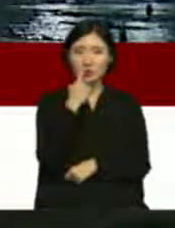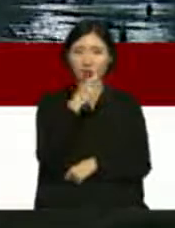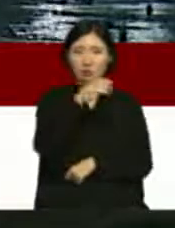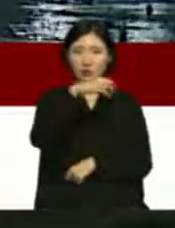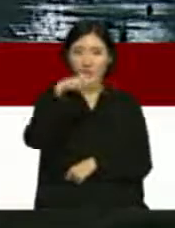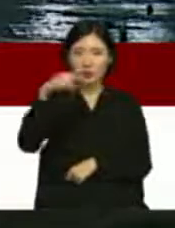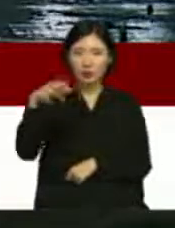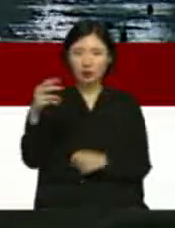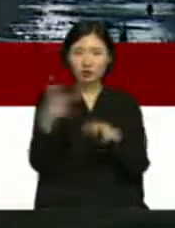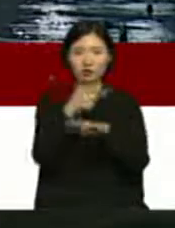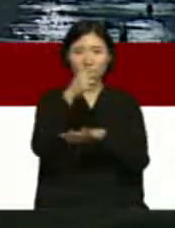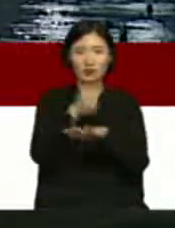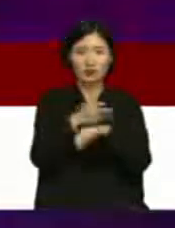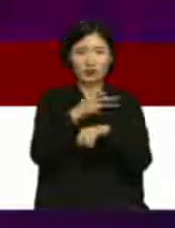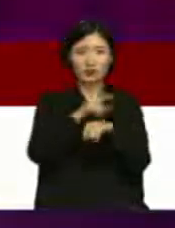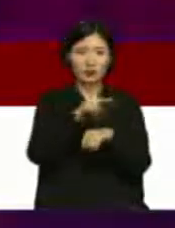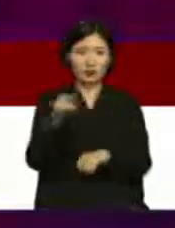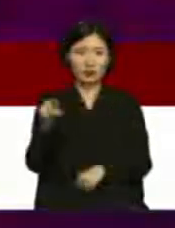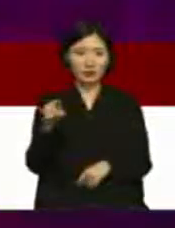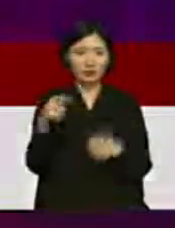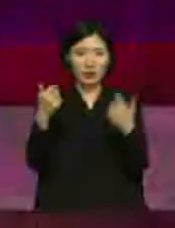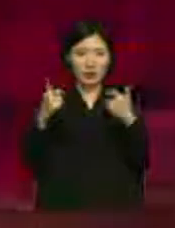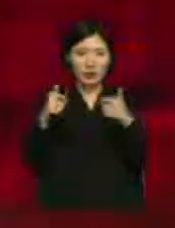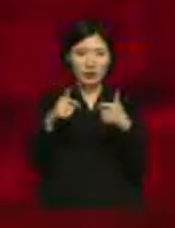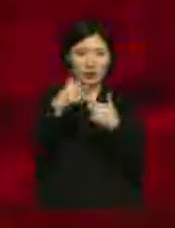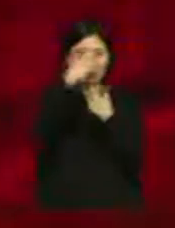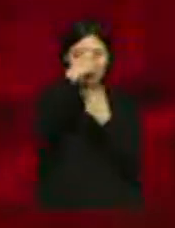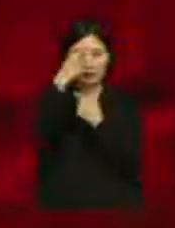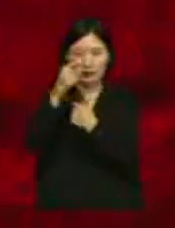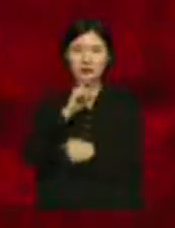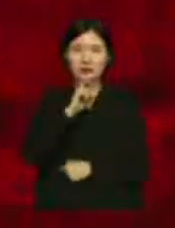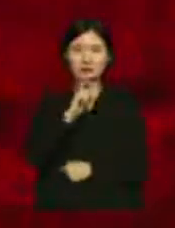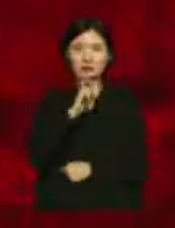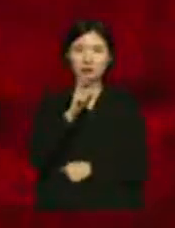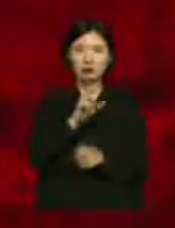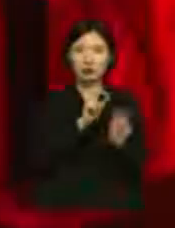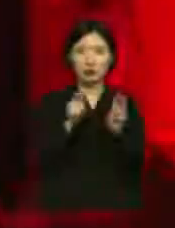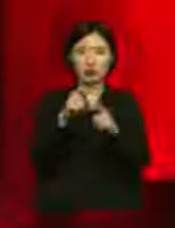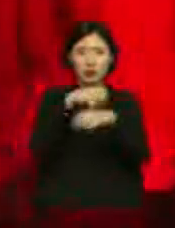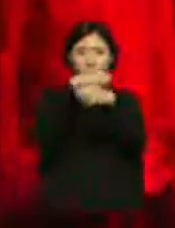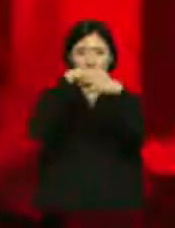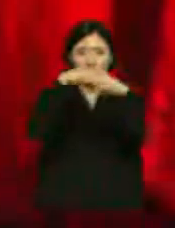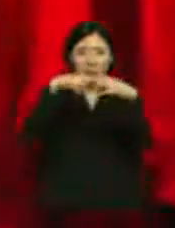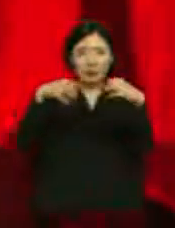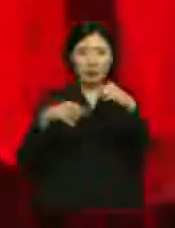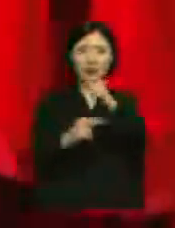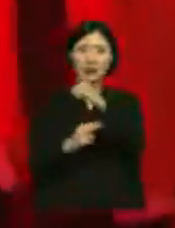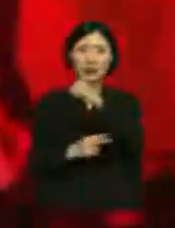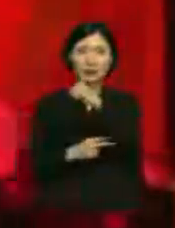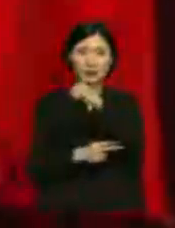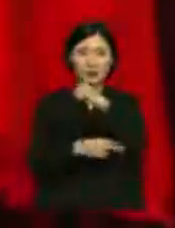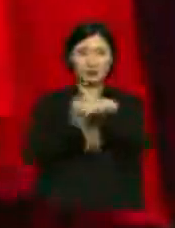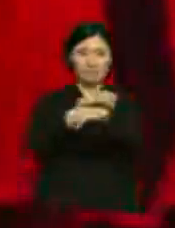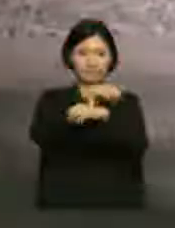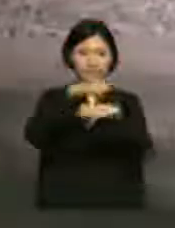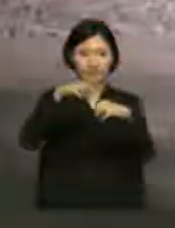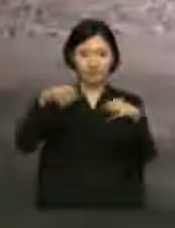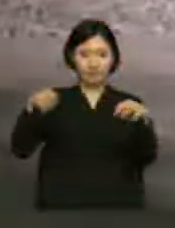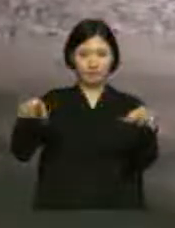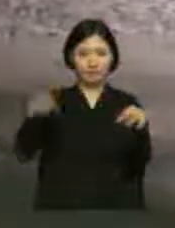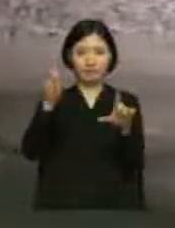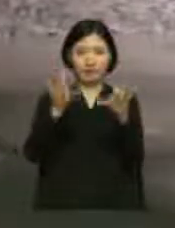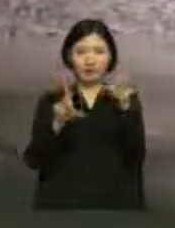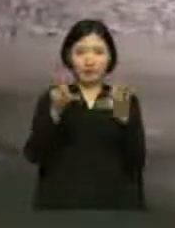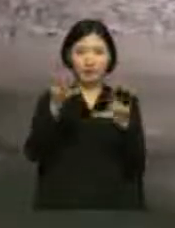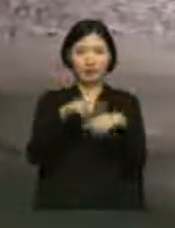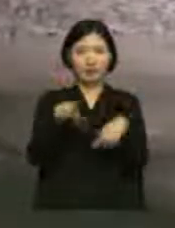비추고 주말 18시부터는 매시간 정각마다 10분씩 다채로운 조명이 다리 위를 비춥니다. 보시는 것처럼